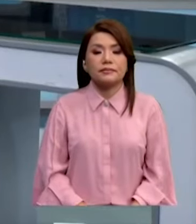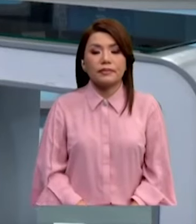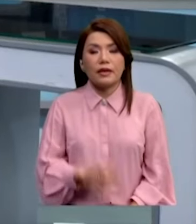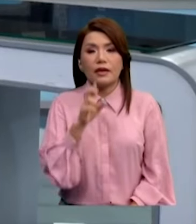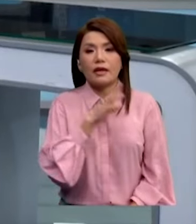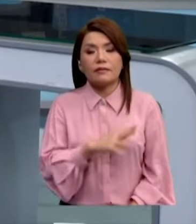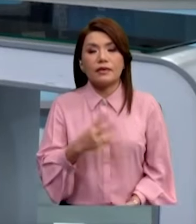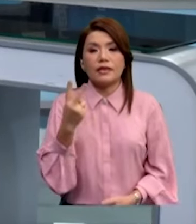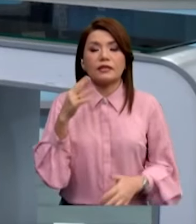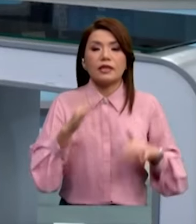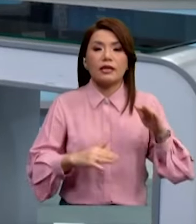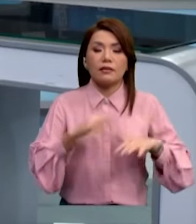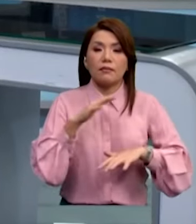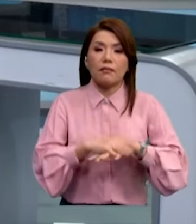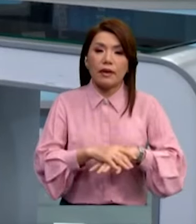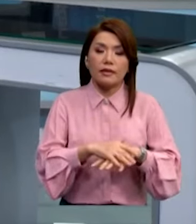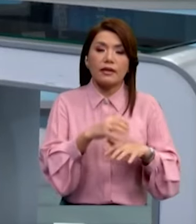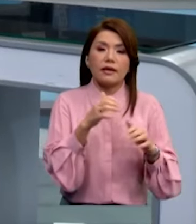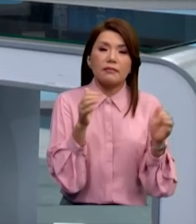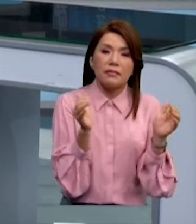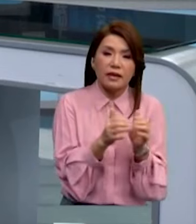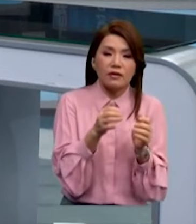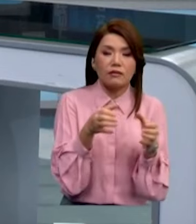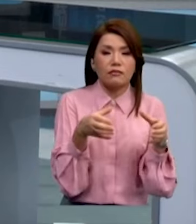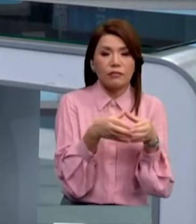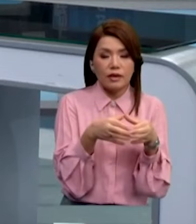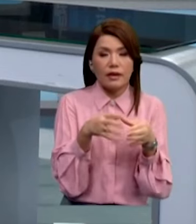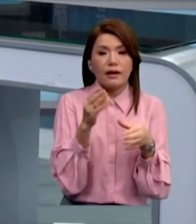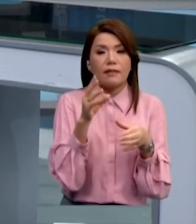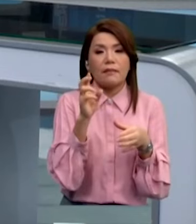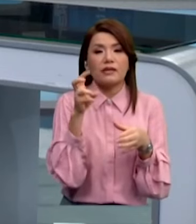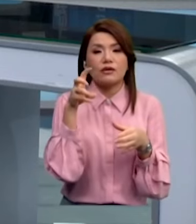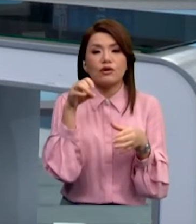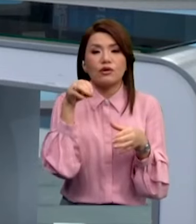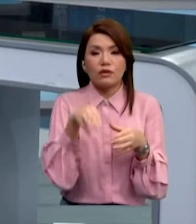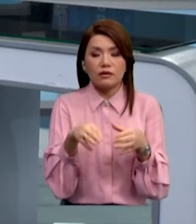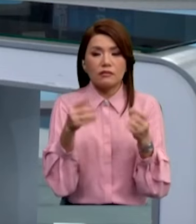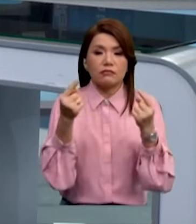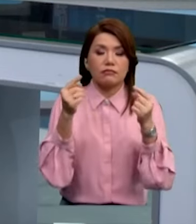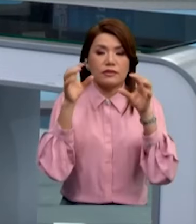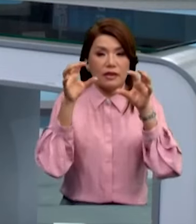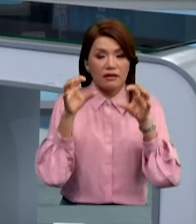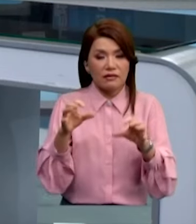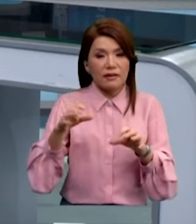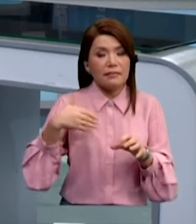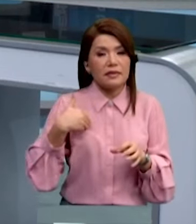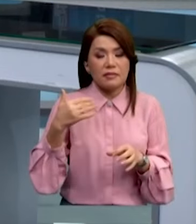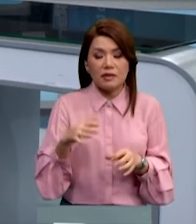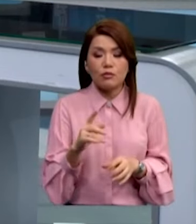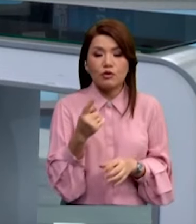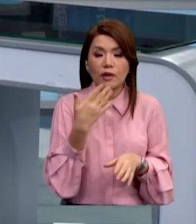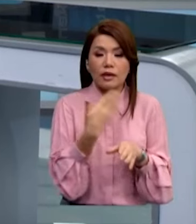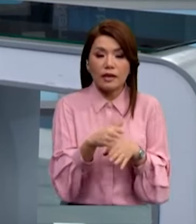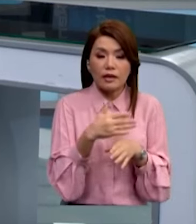Еліміздегі екінші деңгейлі банктер мен микроқаржылық ұйымдар үшін банкроттық заң әлі де тиімді болмай тұр. Өйткені олар несиені